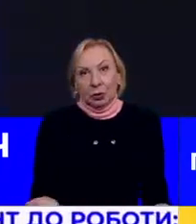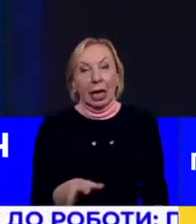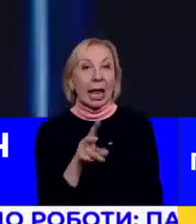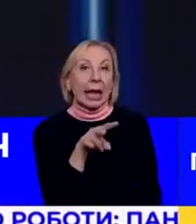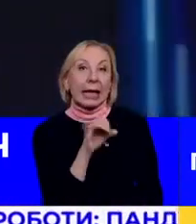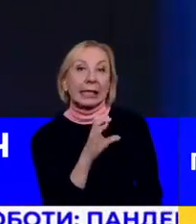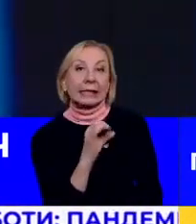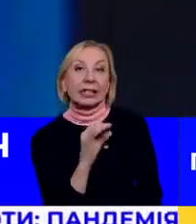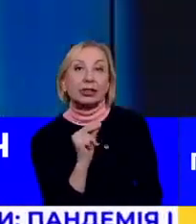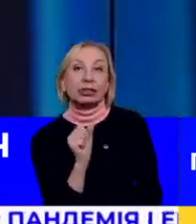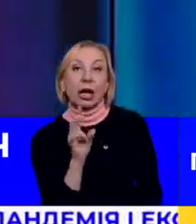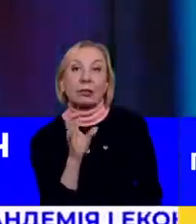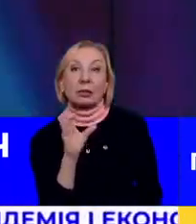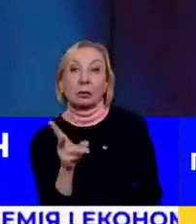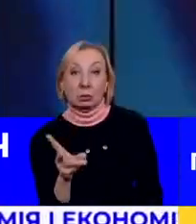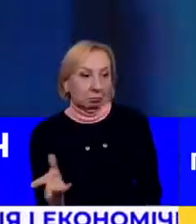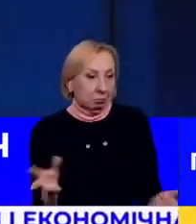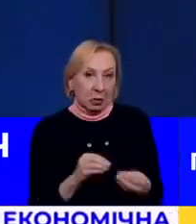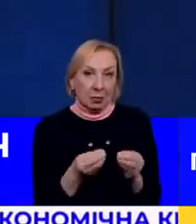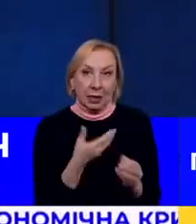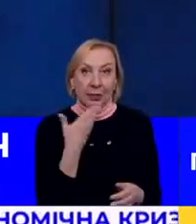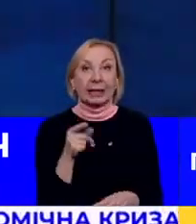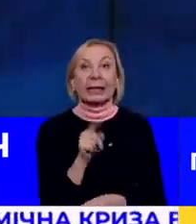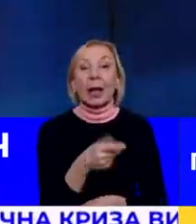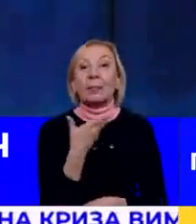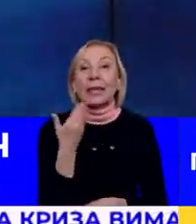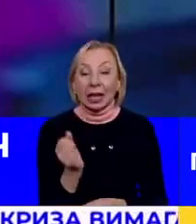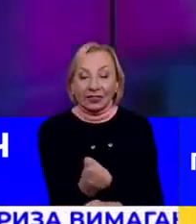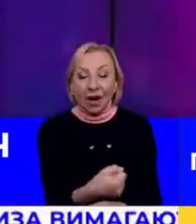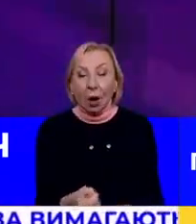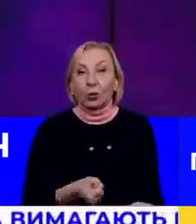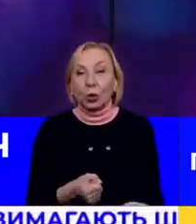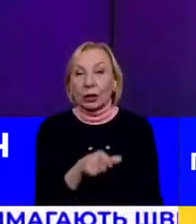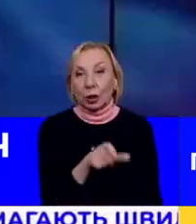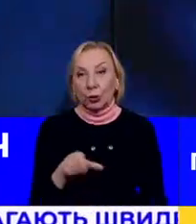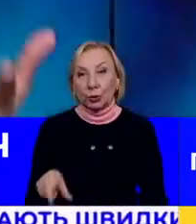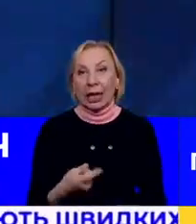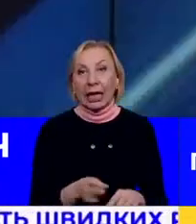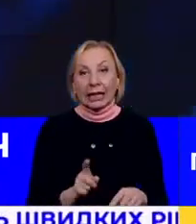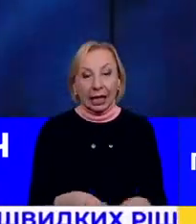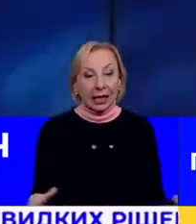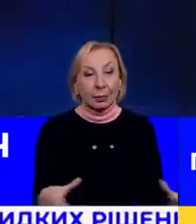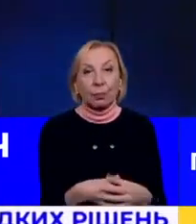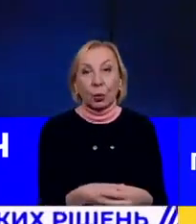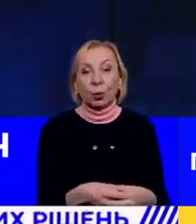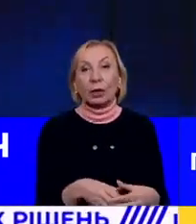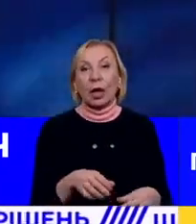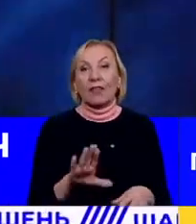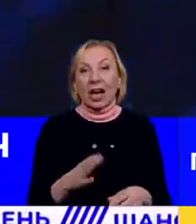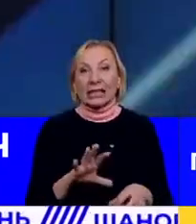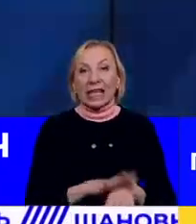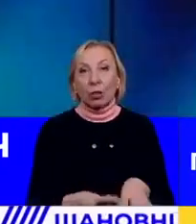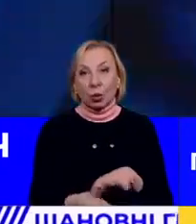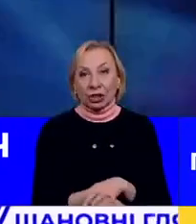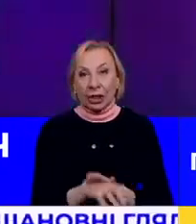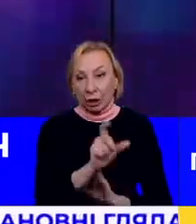Лисичанском тоже никаких. Там нет вооруженных людей, которые берут в заложники сотни, десятки тысяч, сотни тысяч людей и, прикрываясь